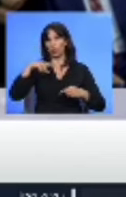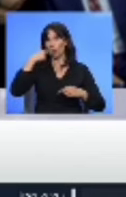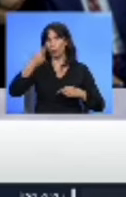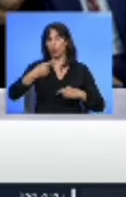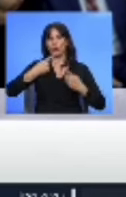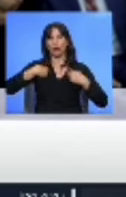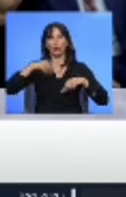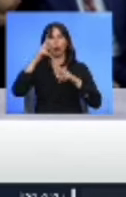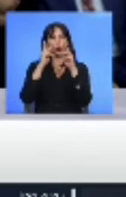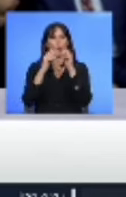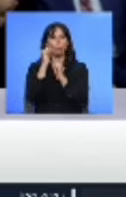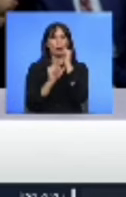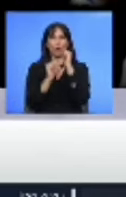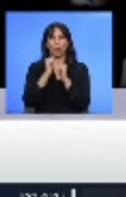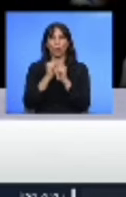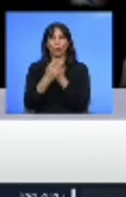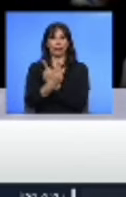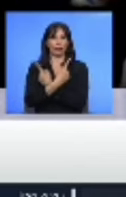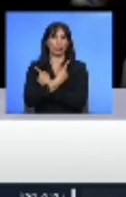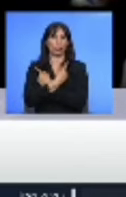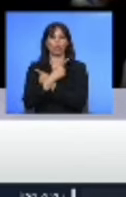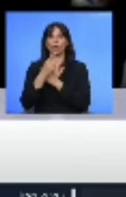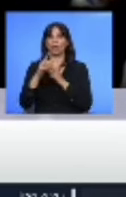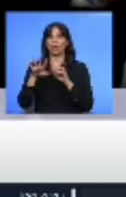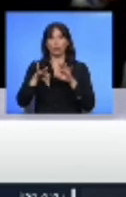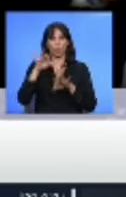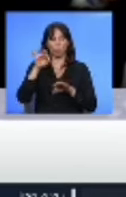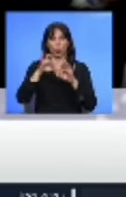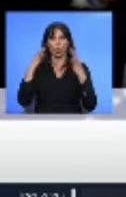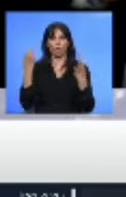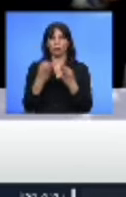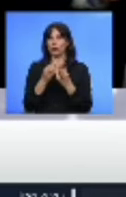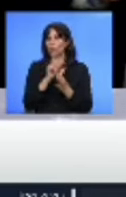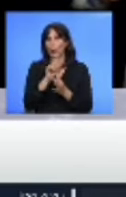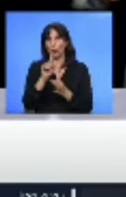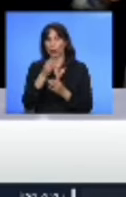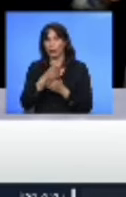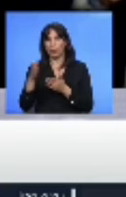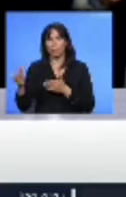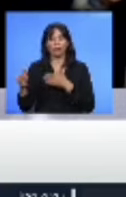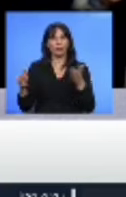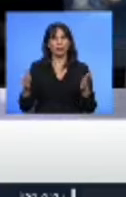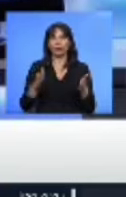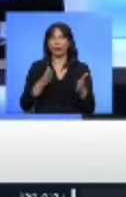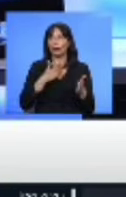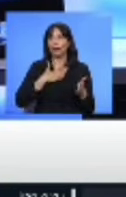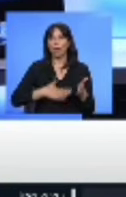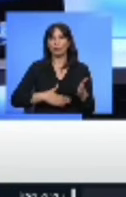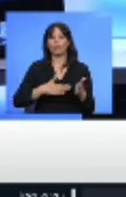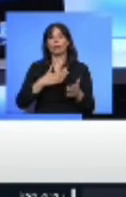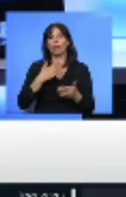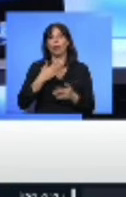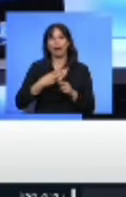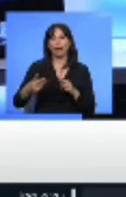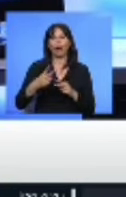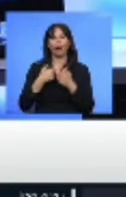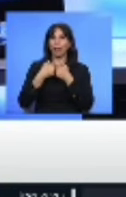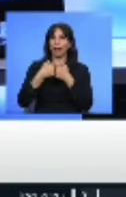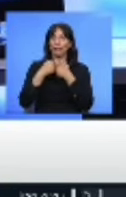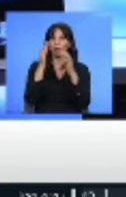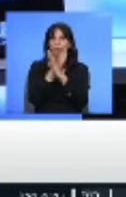וקראו לפורום שלנו בוחרים בחיים, שהוא לא ימין ושמאל, הוא רק רוצה להיאבק בטרור, אנחנו רק רוצים להציל חיים של אזרחי מדינת ישראל,